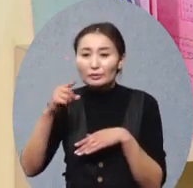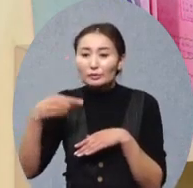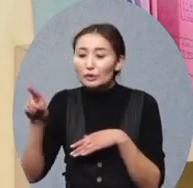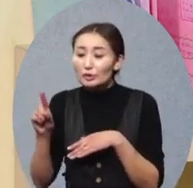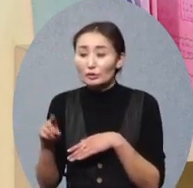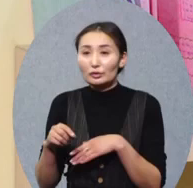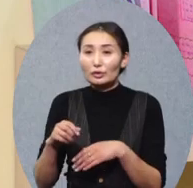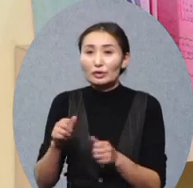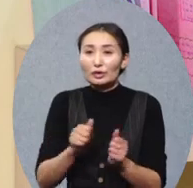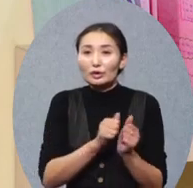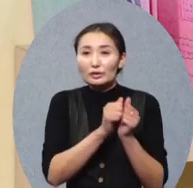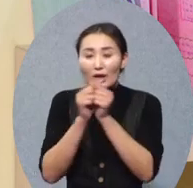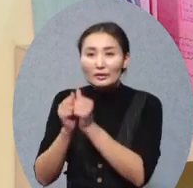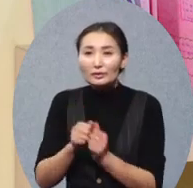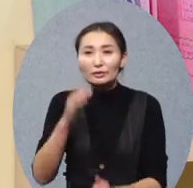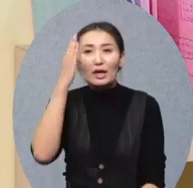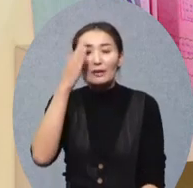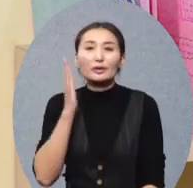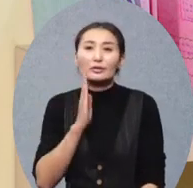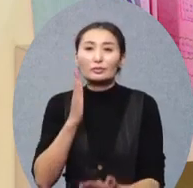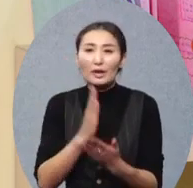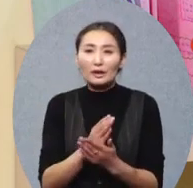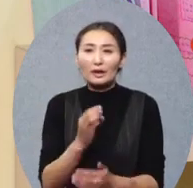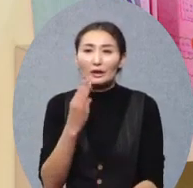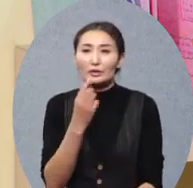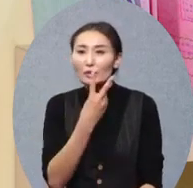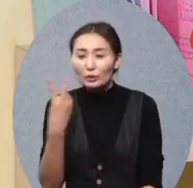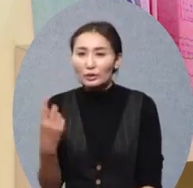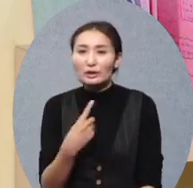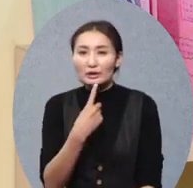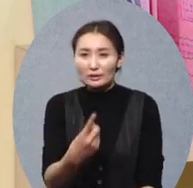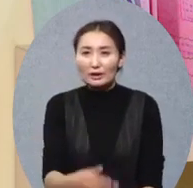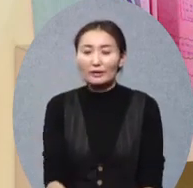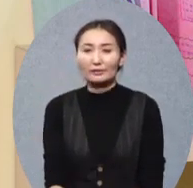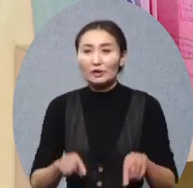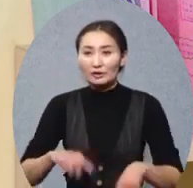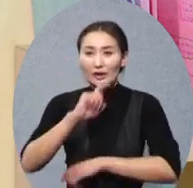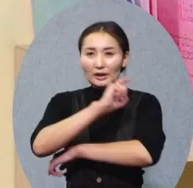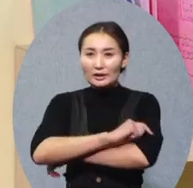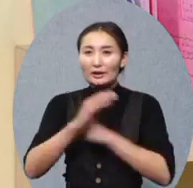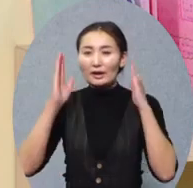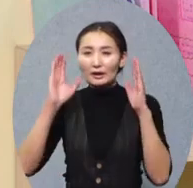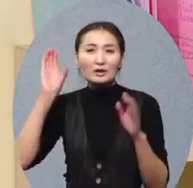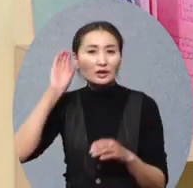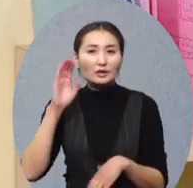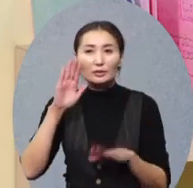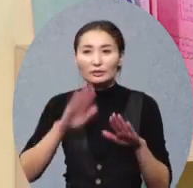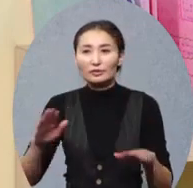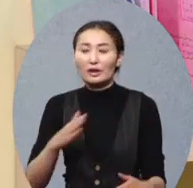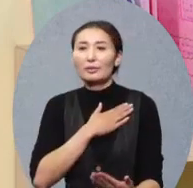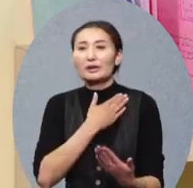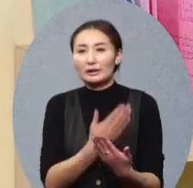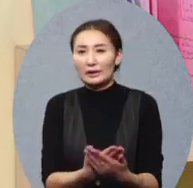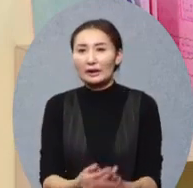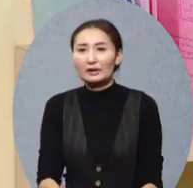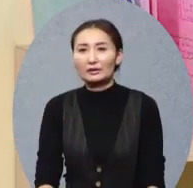дотн ойрын зөвлөгч бол эцэг эхчүүд байдаг шүү гэдгийг хүүхдүүд та нартаа зөвлөж хэлж байна. За, өнөөдрийнхөө хичээлийг